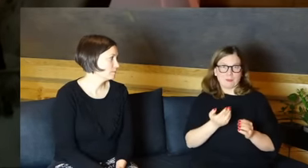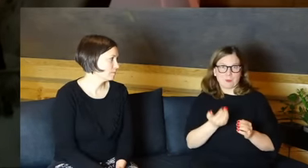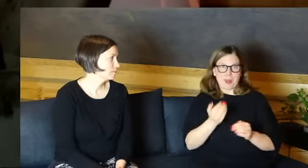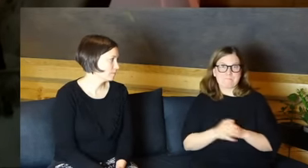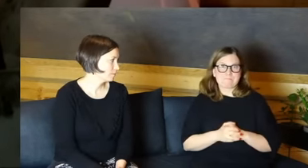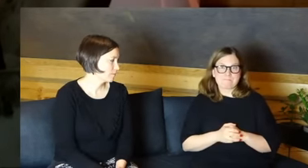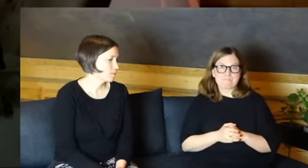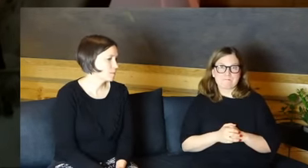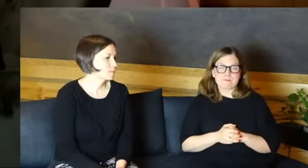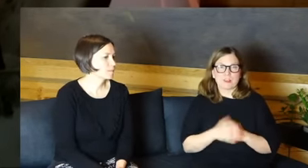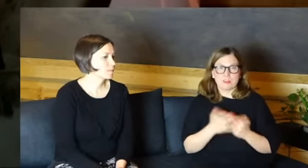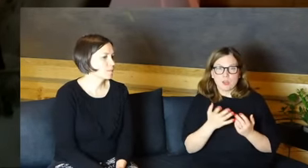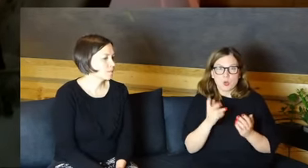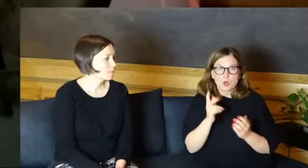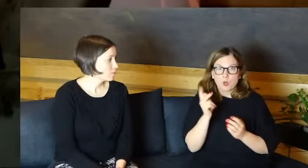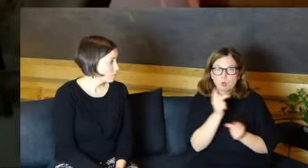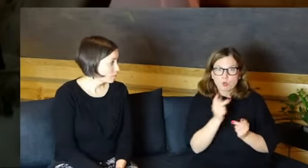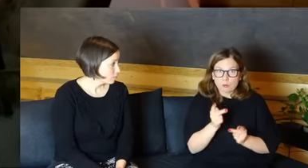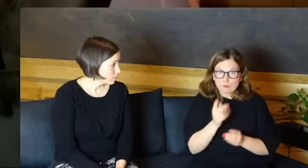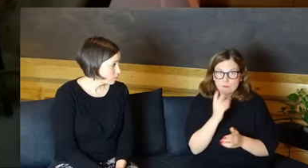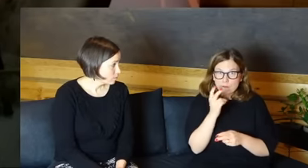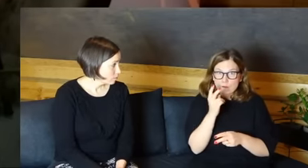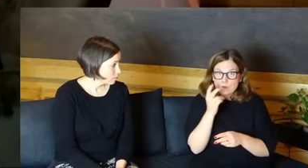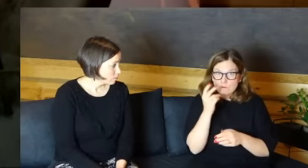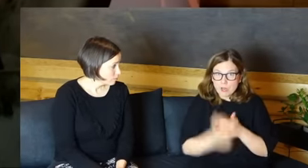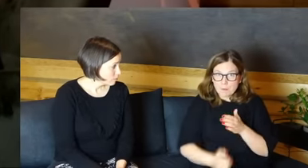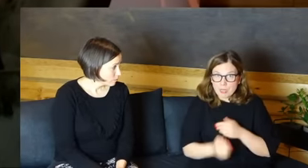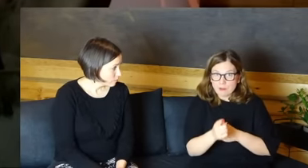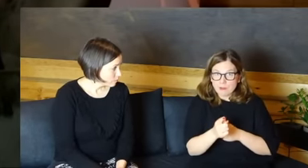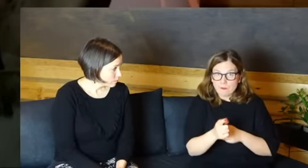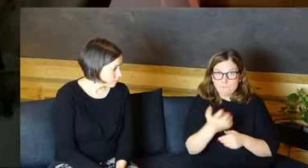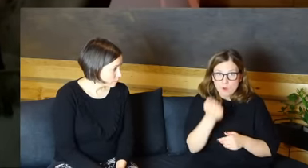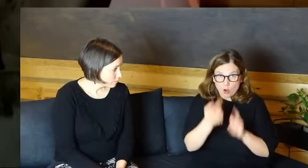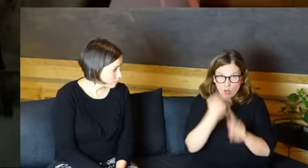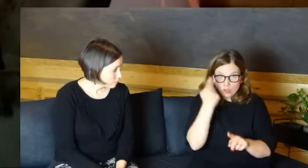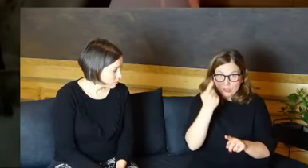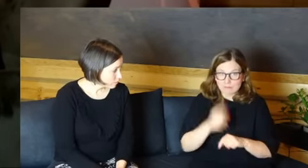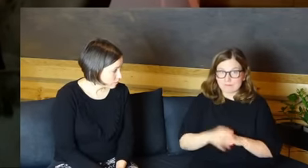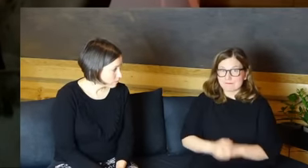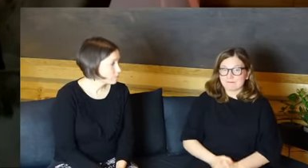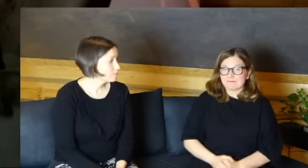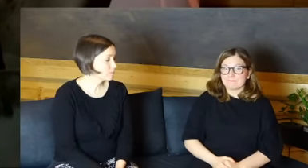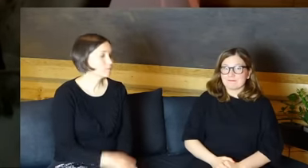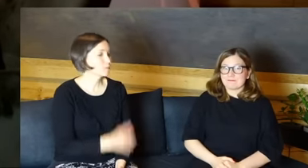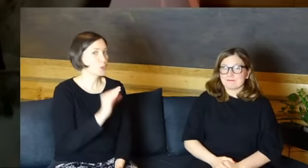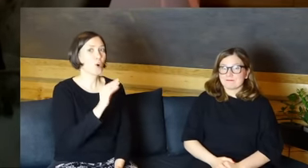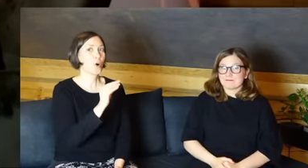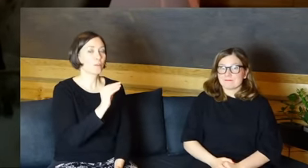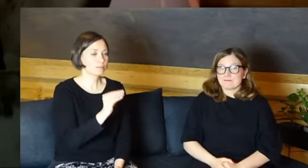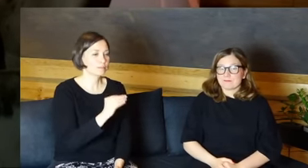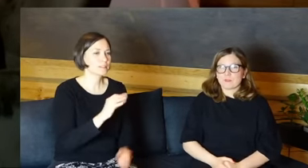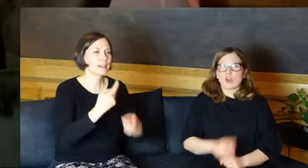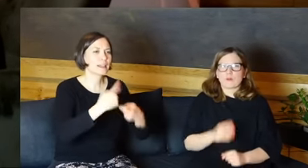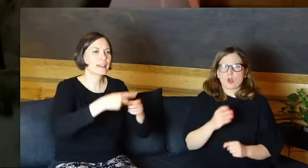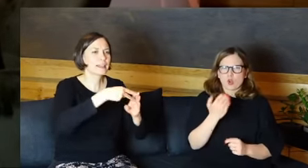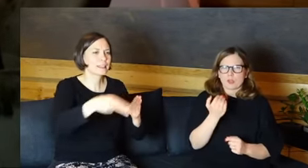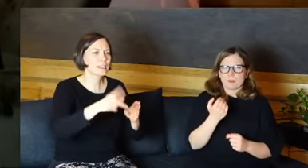Onko meillä kysymykset valmiina siellä? Lähdetäänpä käymään.